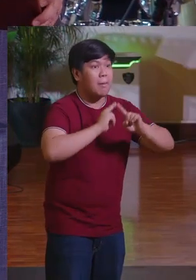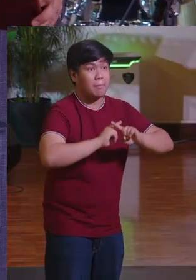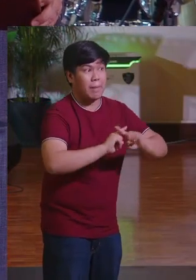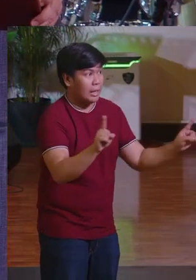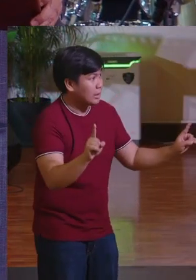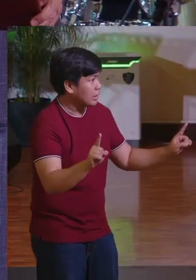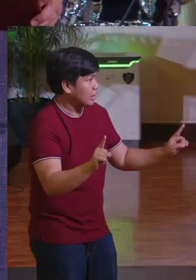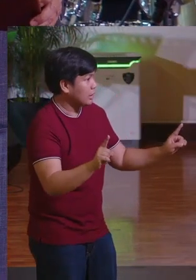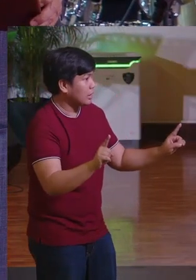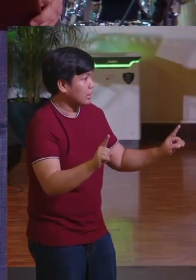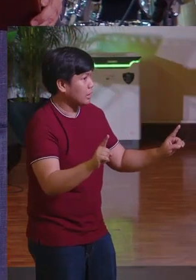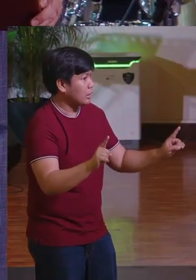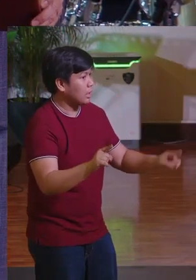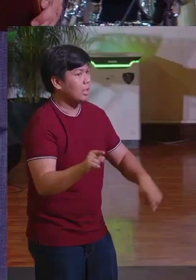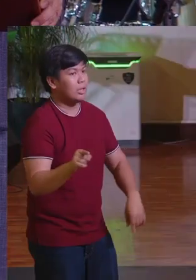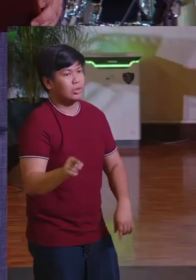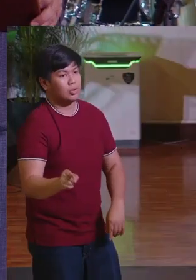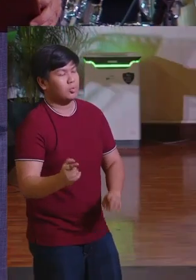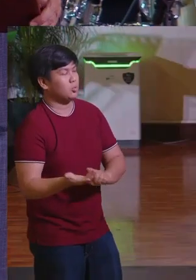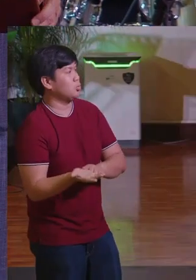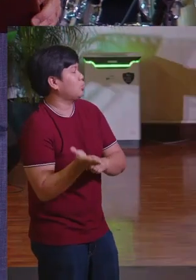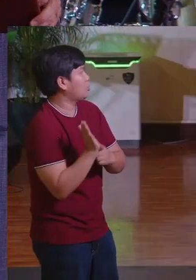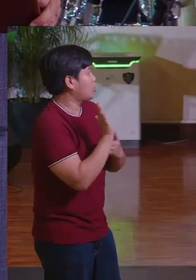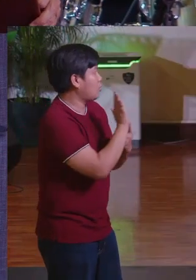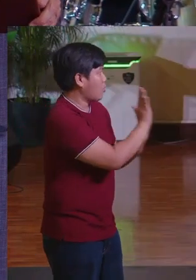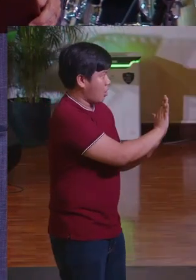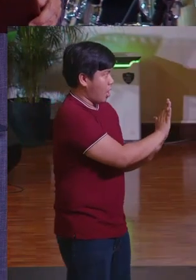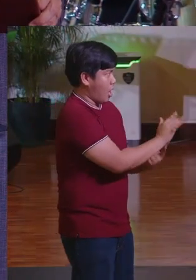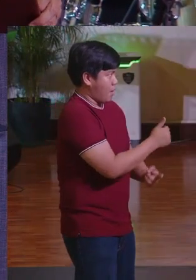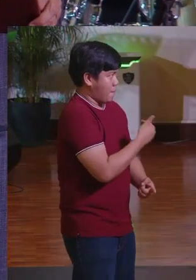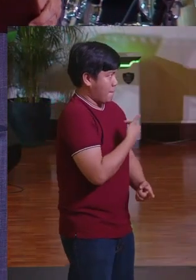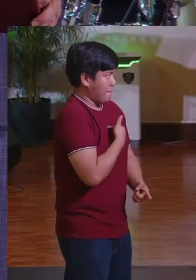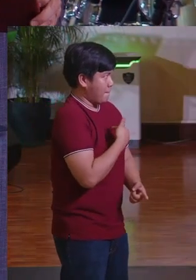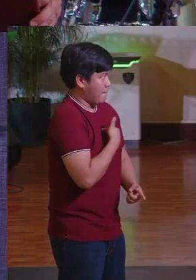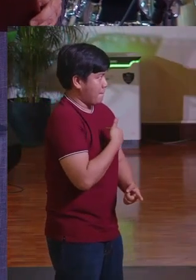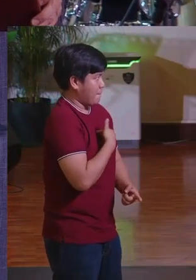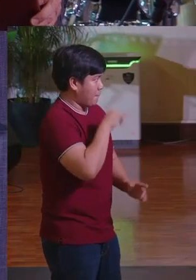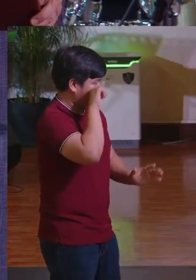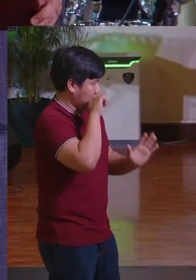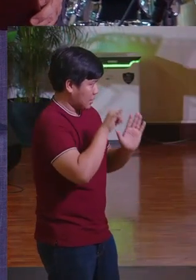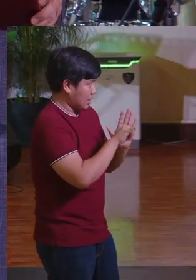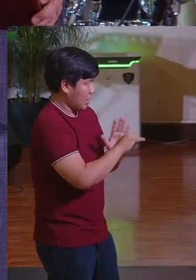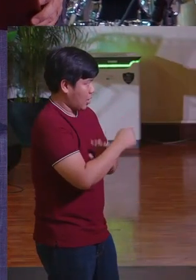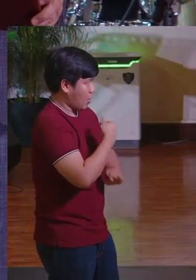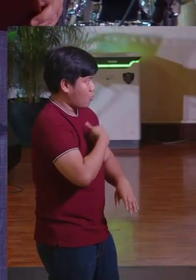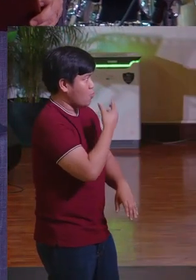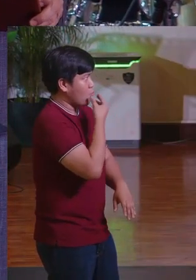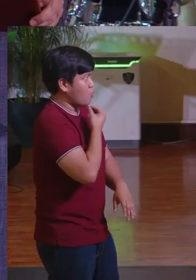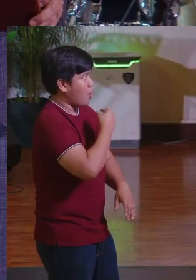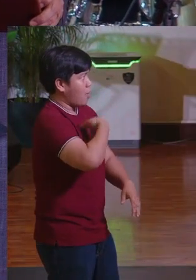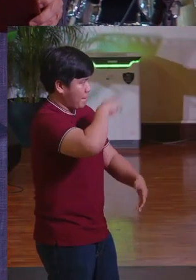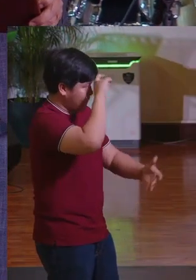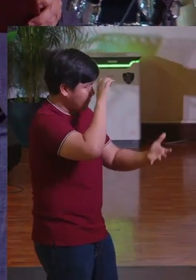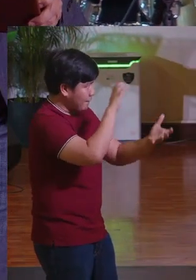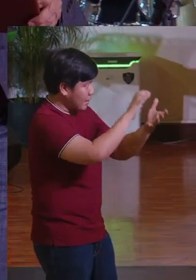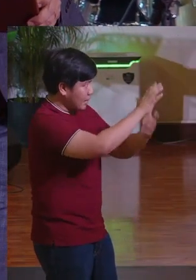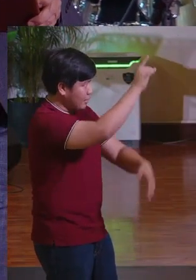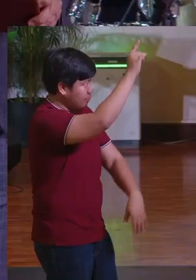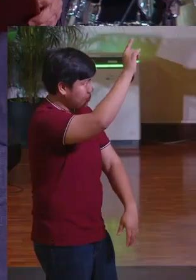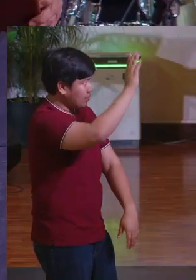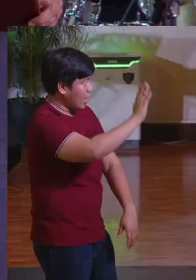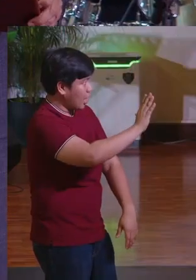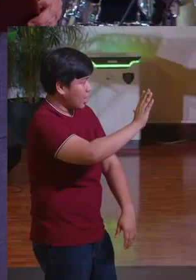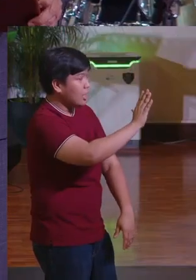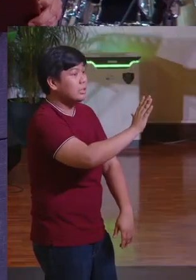Gayunpaman, kanya pong pinahayag ang kanyang identity, ang kanyang pagkatao. Pinahayag niya rin